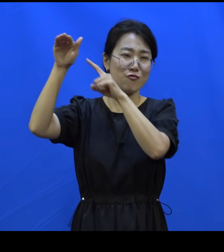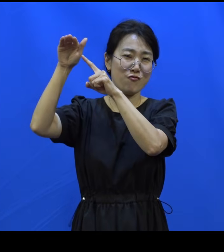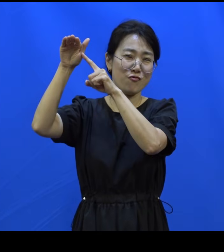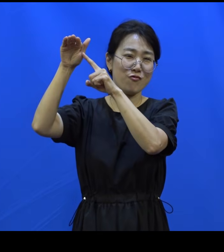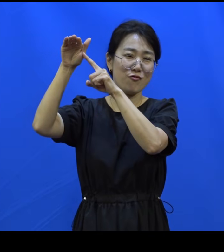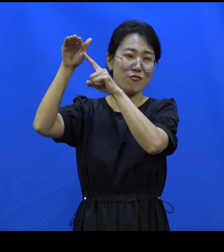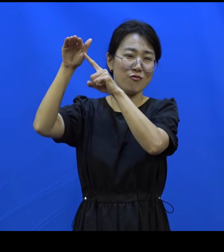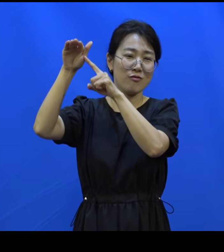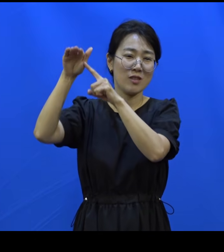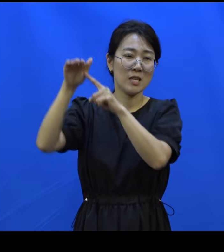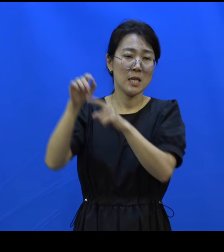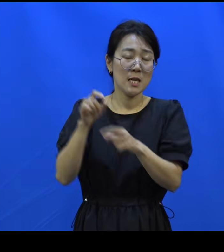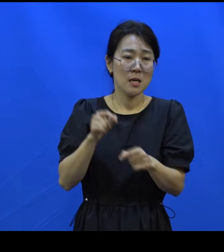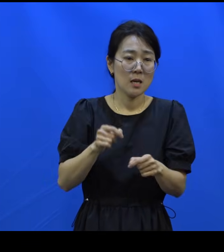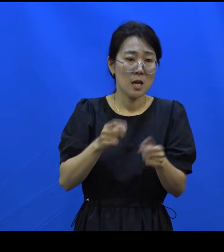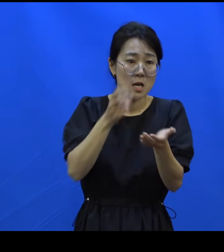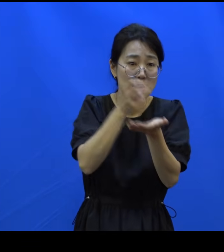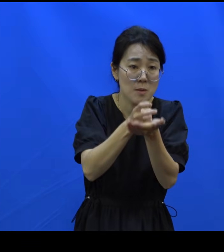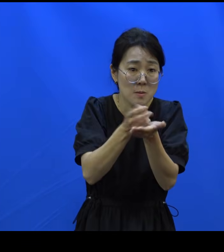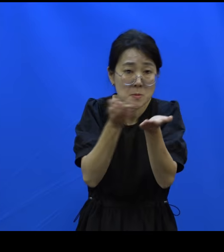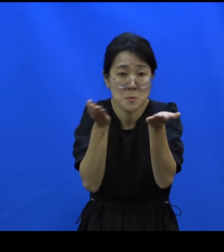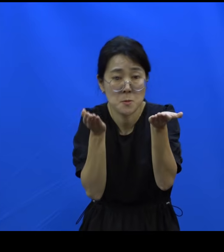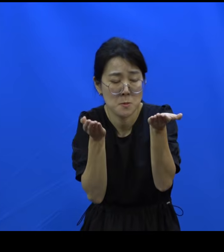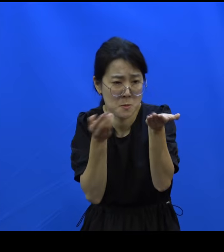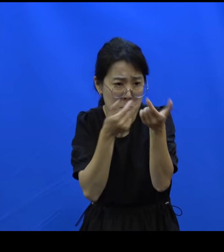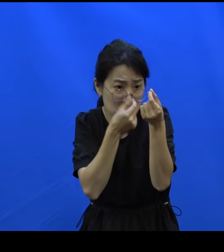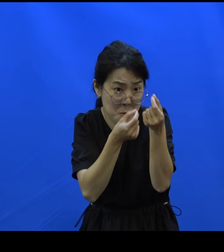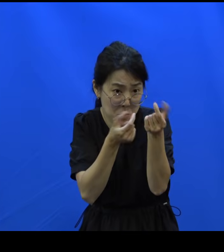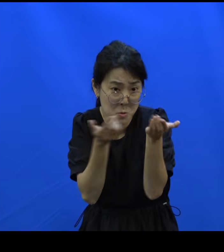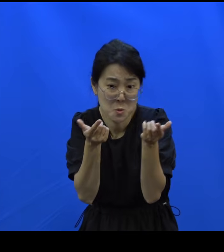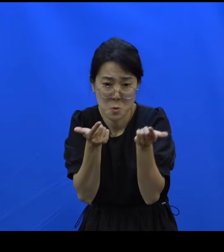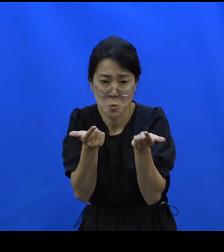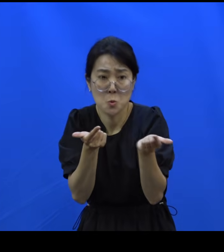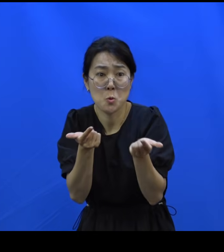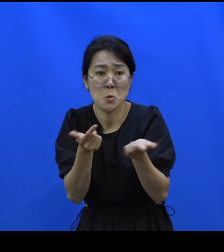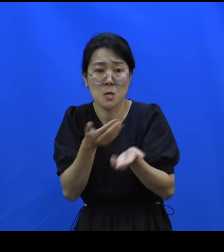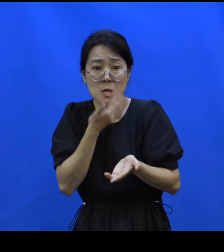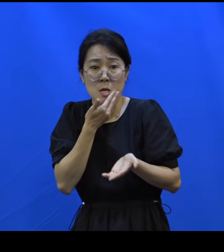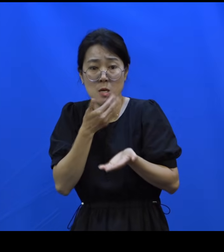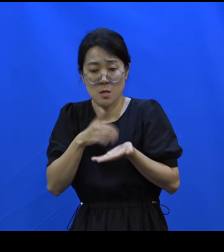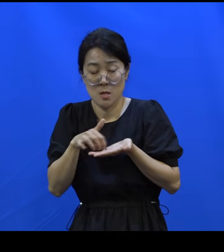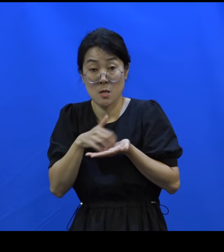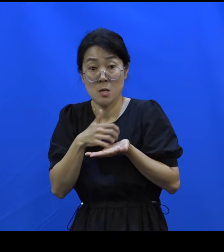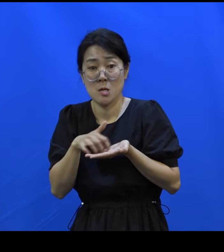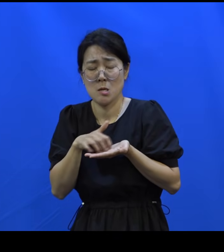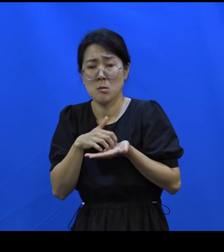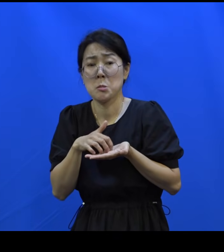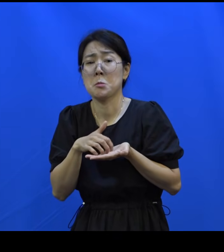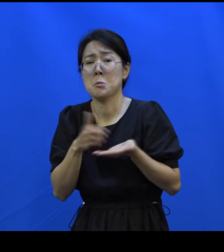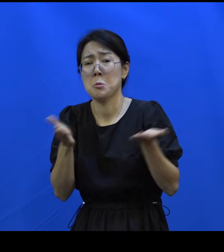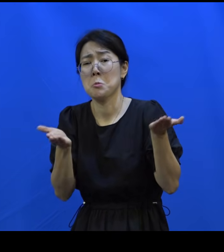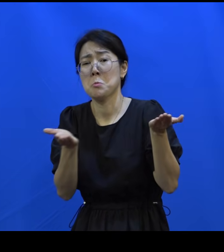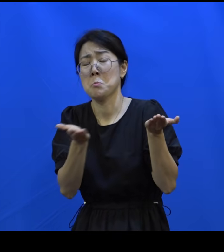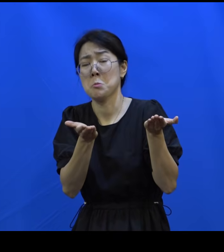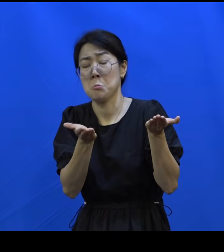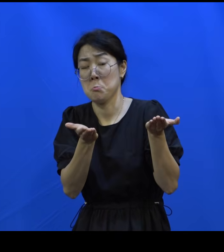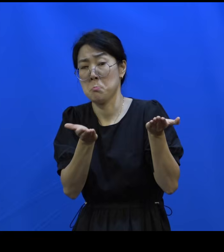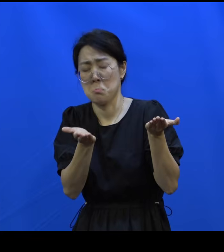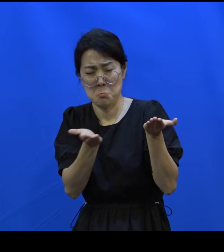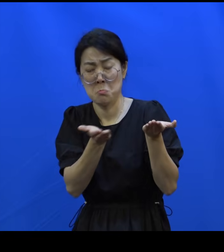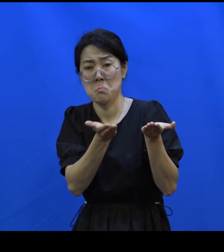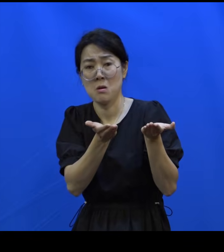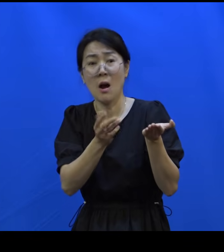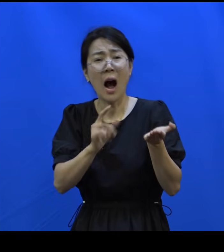더 적극적인 행동, 그냥 더 가주는 정도가 아니라 기쁨으로. 이것은 거리의 문제가 아니라